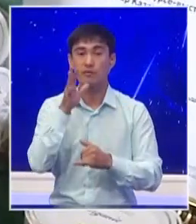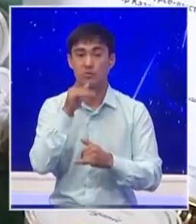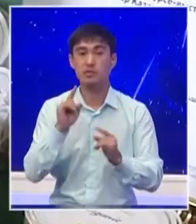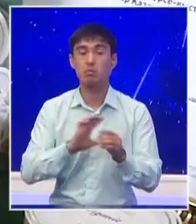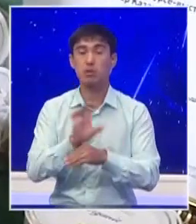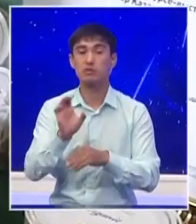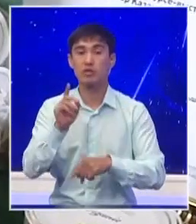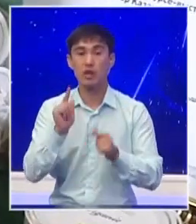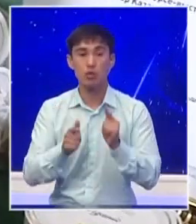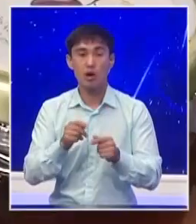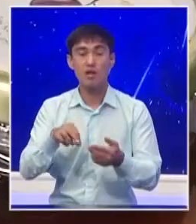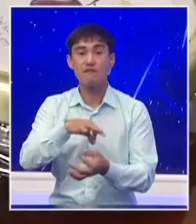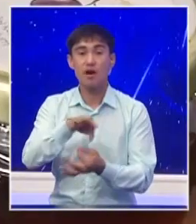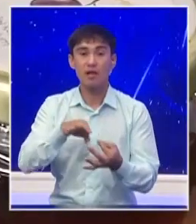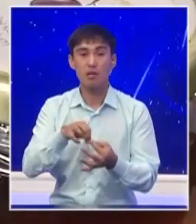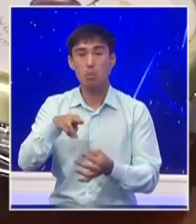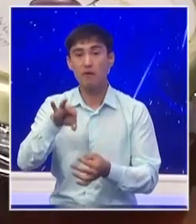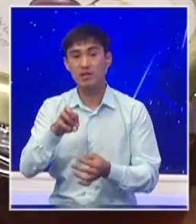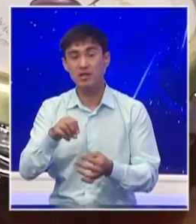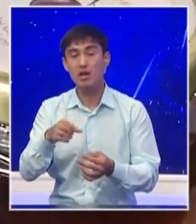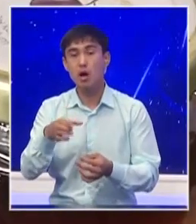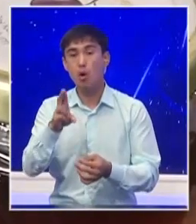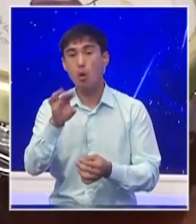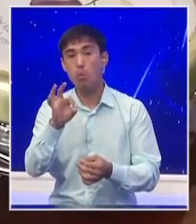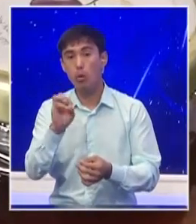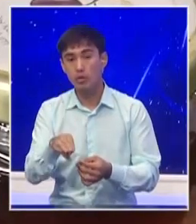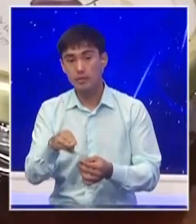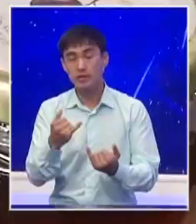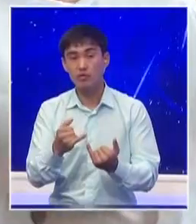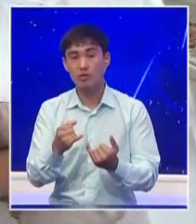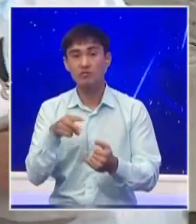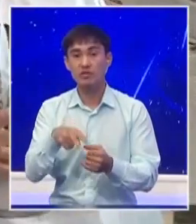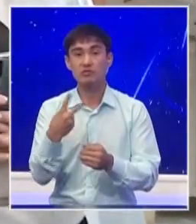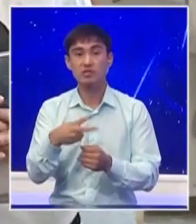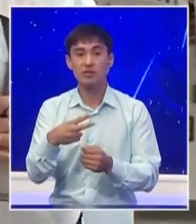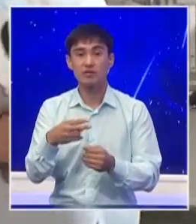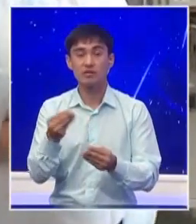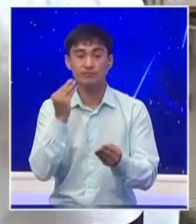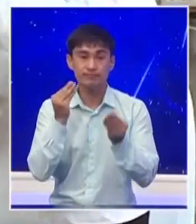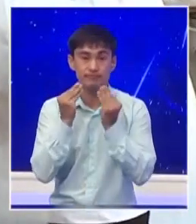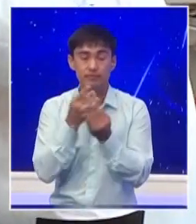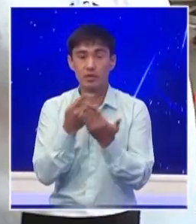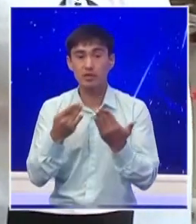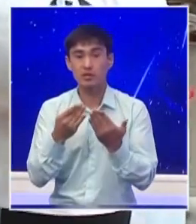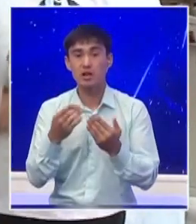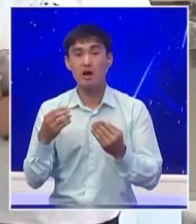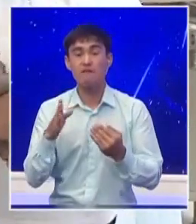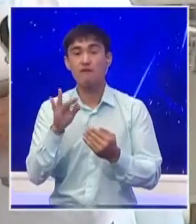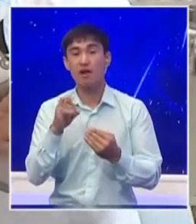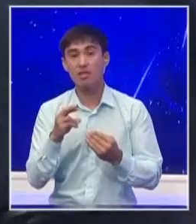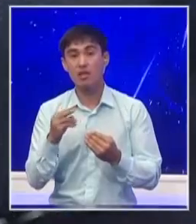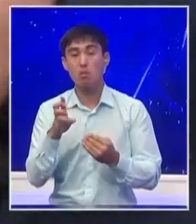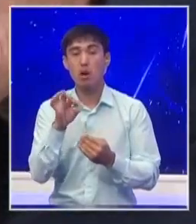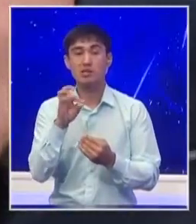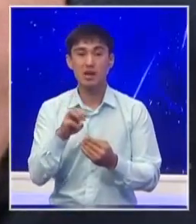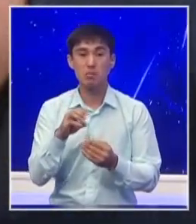производят натуральные варенья, повидло и компоты. С 2020 года компания выпускает косметические средства – соль для ванн, бальзамы и мыло.